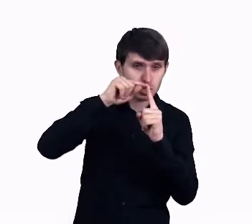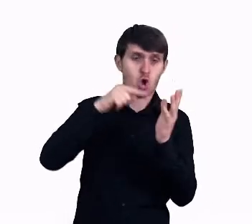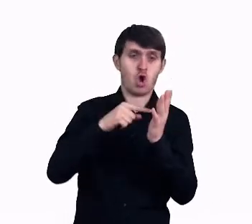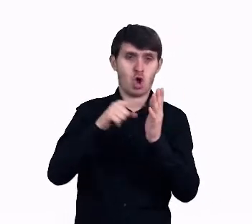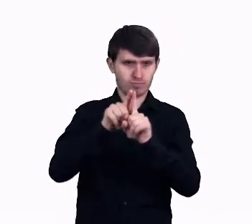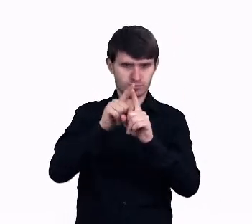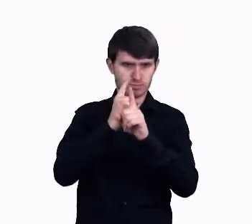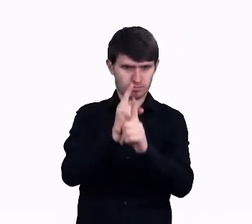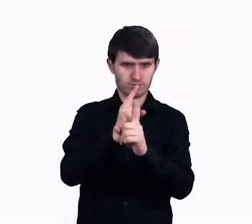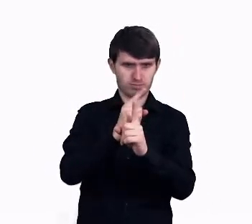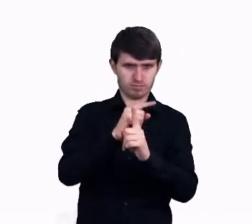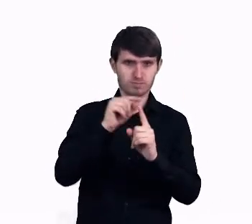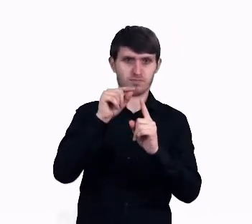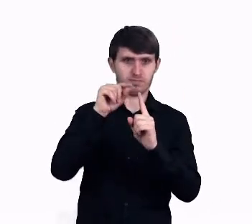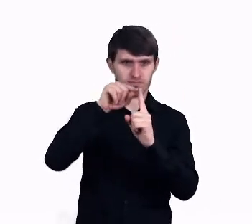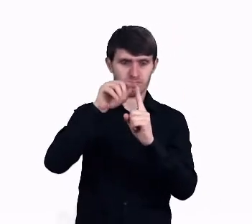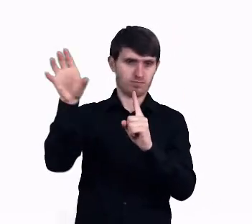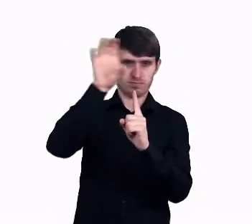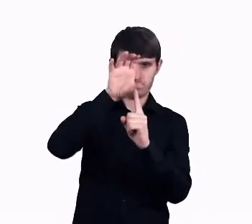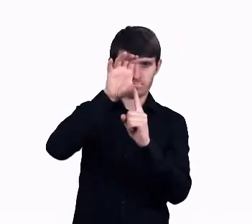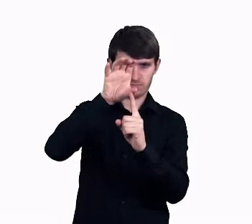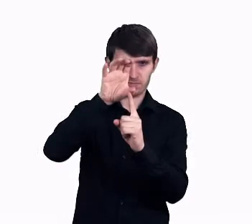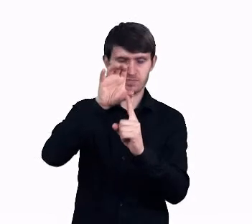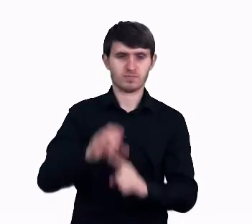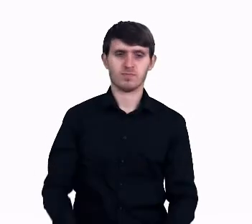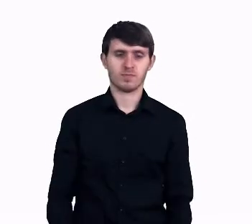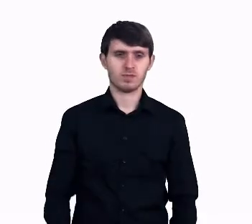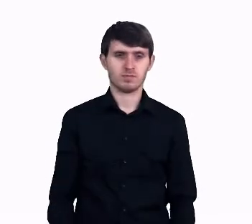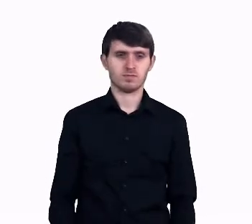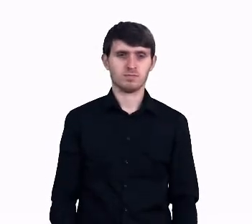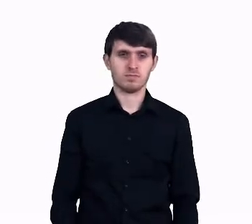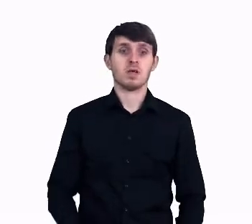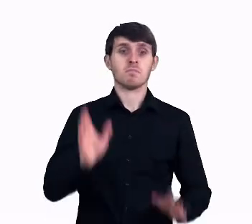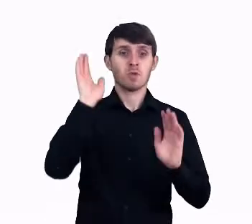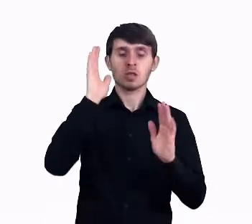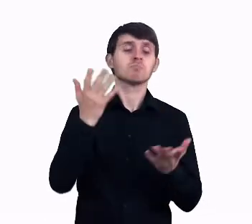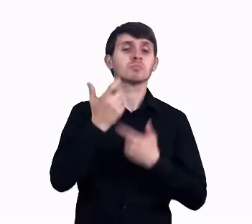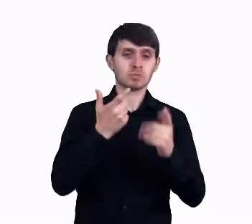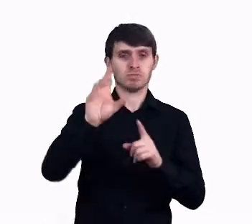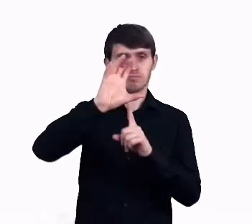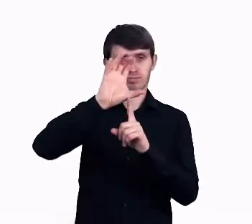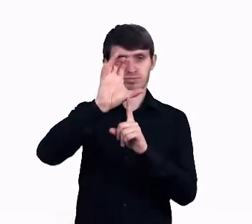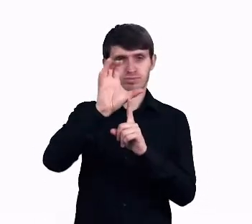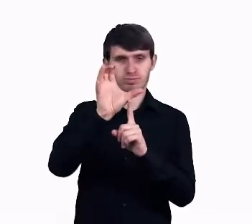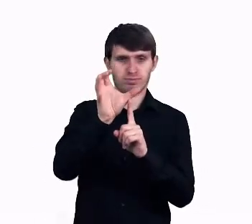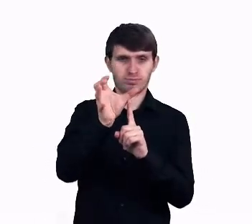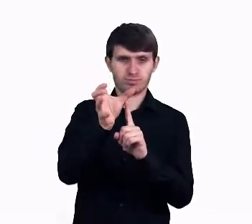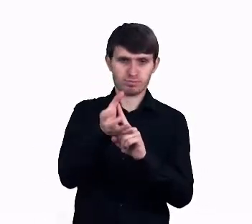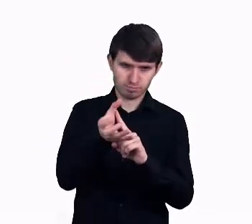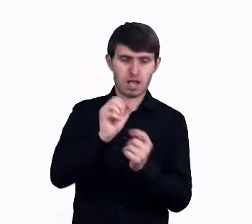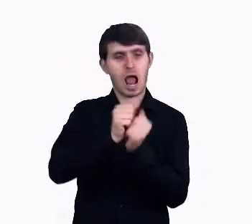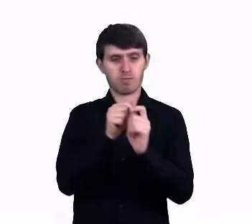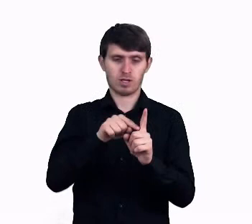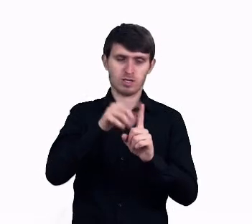na wierzchołku kąta środek kątomierza na wierzchołku kąta a potem obracamy kąt albo